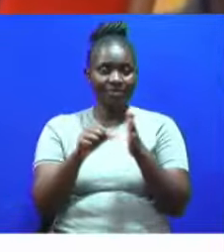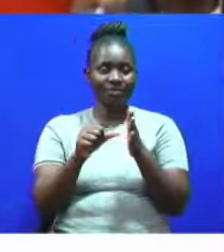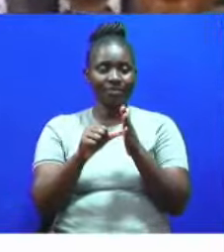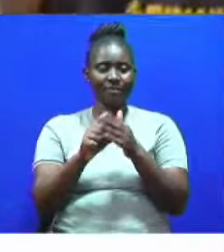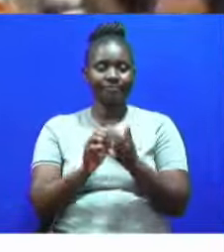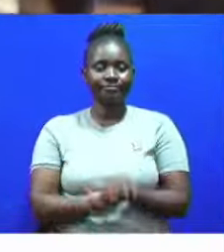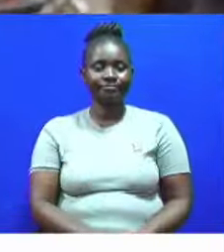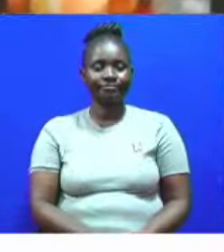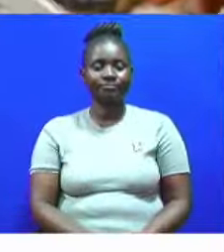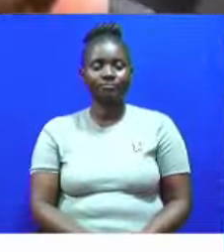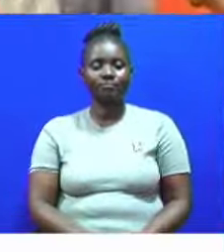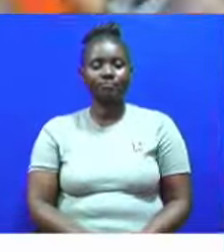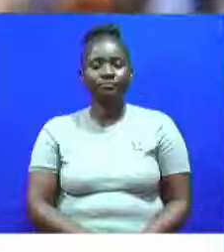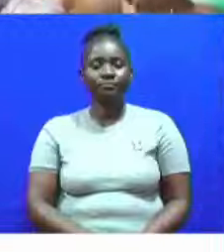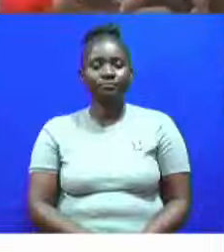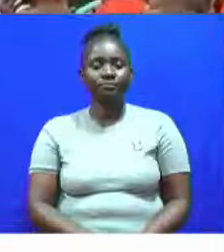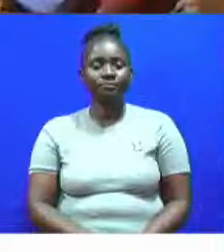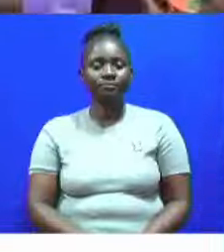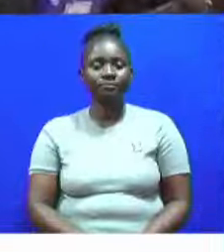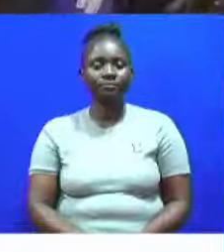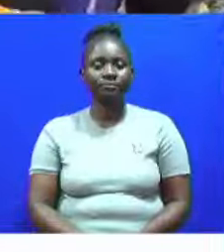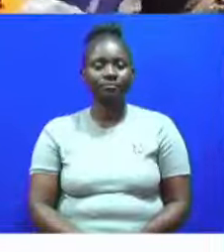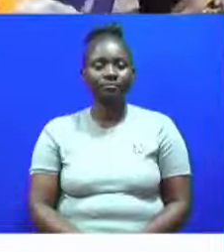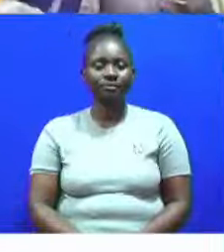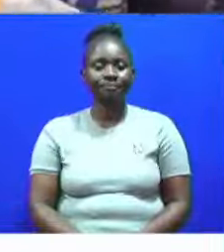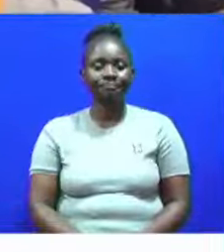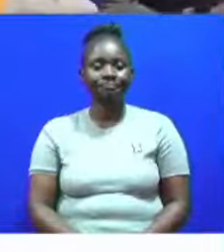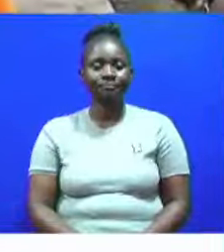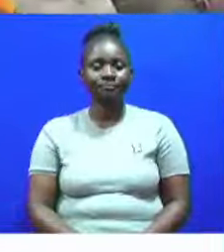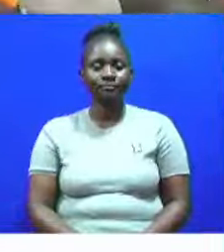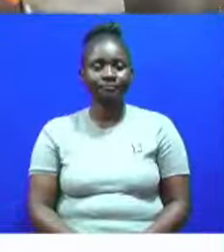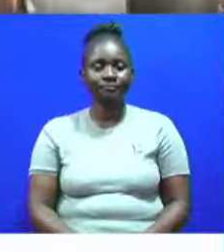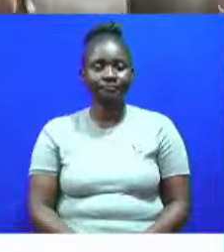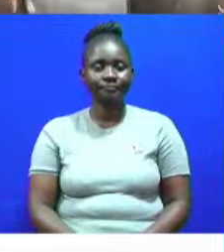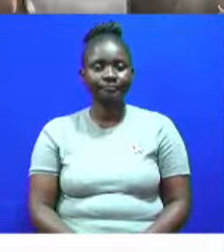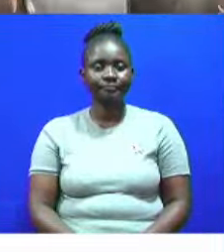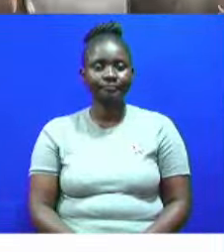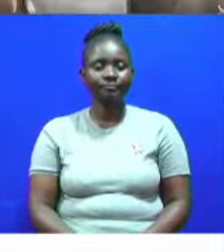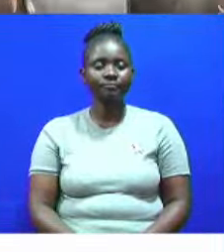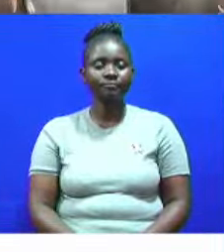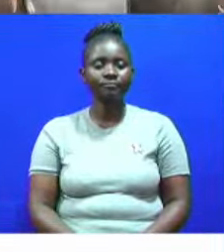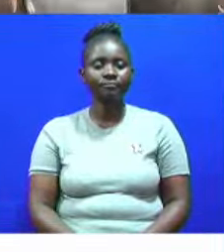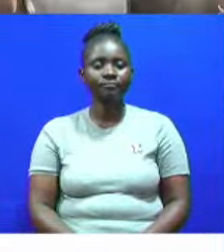Ulipotelia egetaseni Kiandizi TV. Ile italiane Mildred Momanyi.